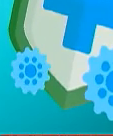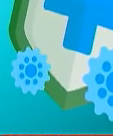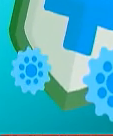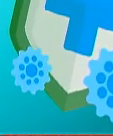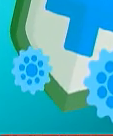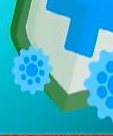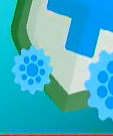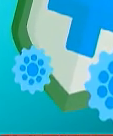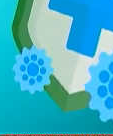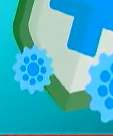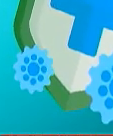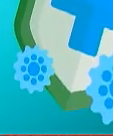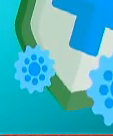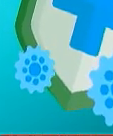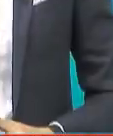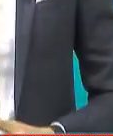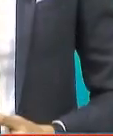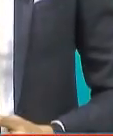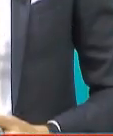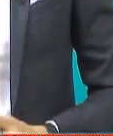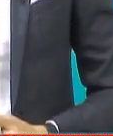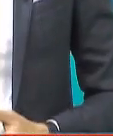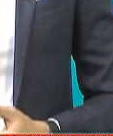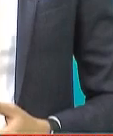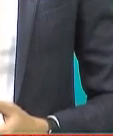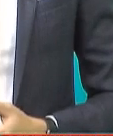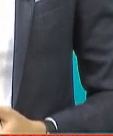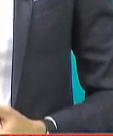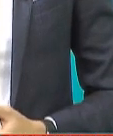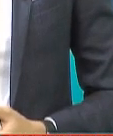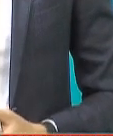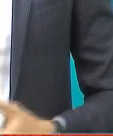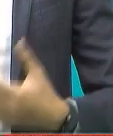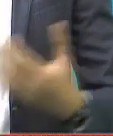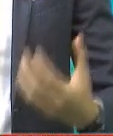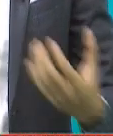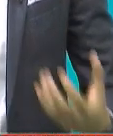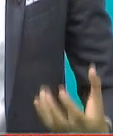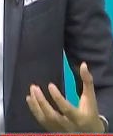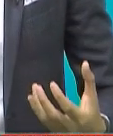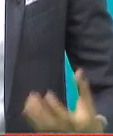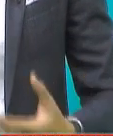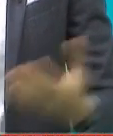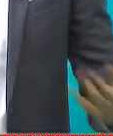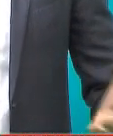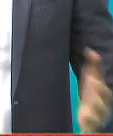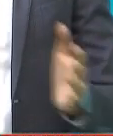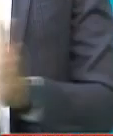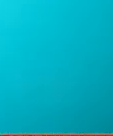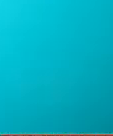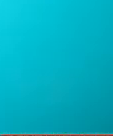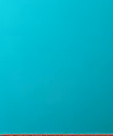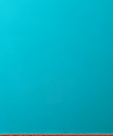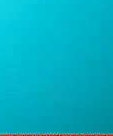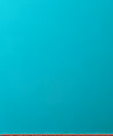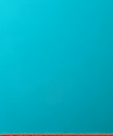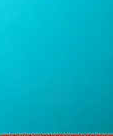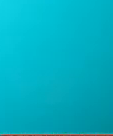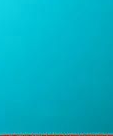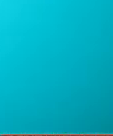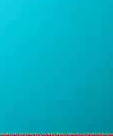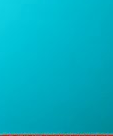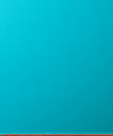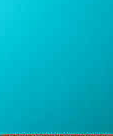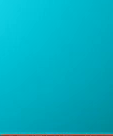oleh sistem dan juga fungsi tubuh yang tidak kuat seperti kanak-kanak, orang tua, pesakit kanser dan sebagainya. Ada soalan